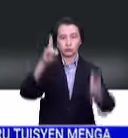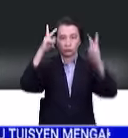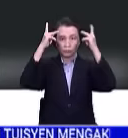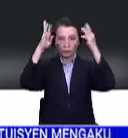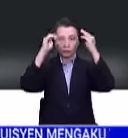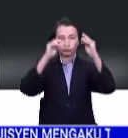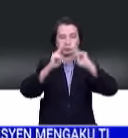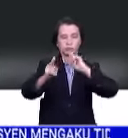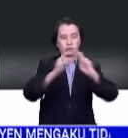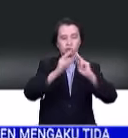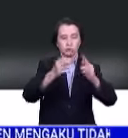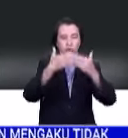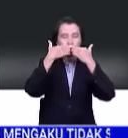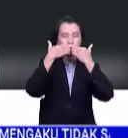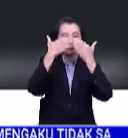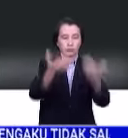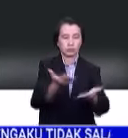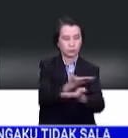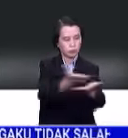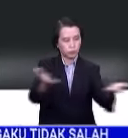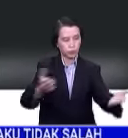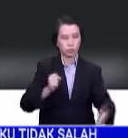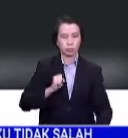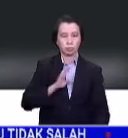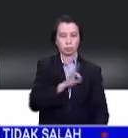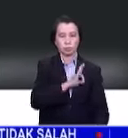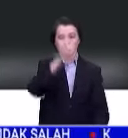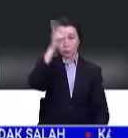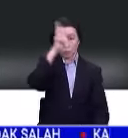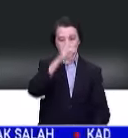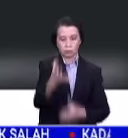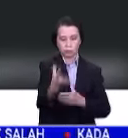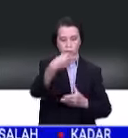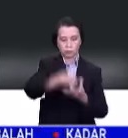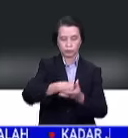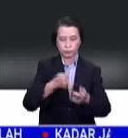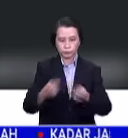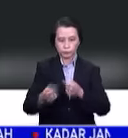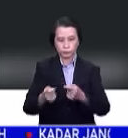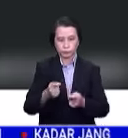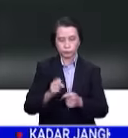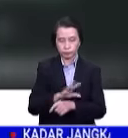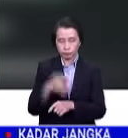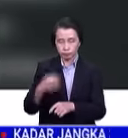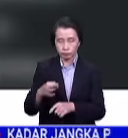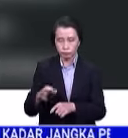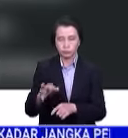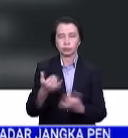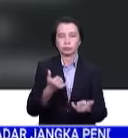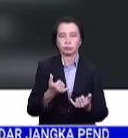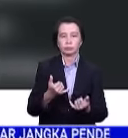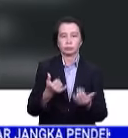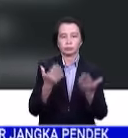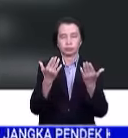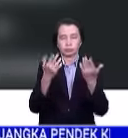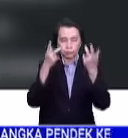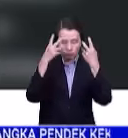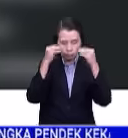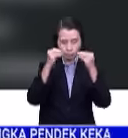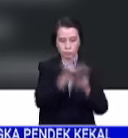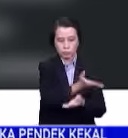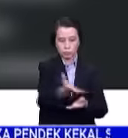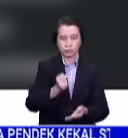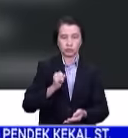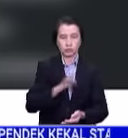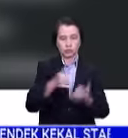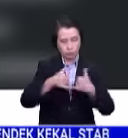turut mengucapkan terima kasih kepada semua kakitangan awam yang terlibat mengendalikan pandemik. Tan Sri Muhyiddin mendoakan semua penjawat